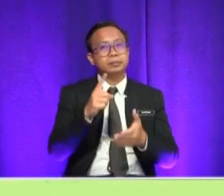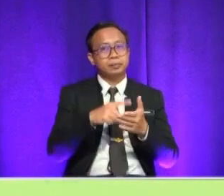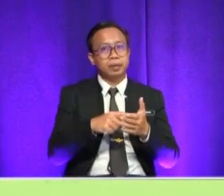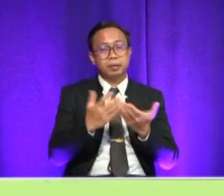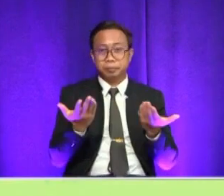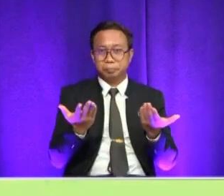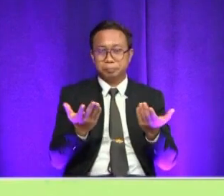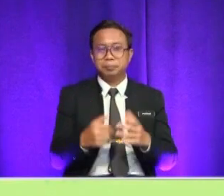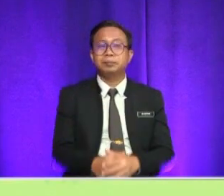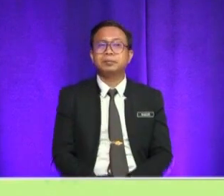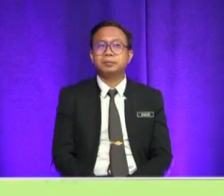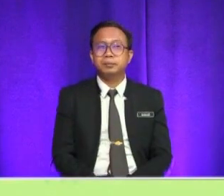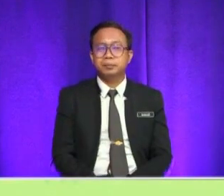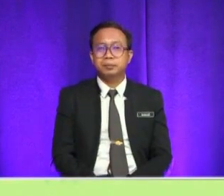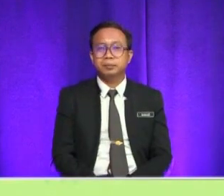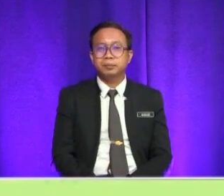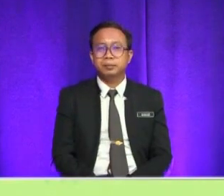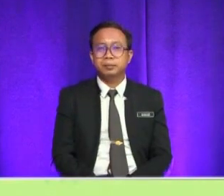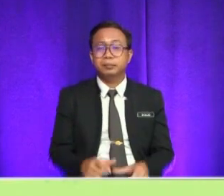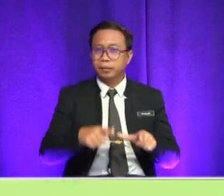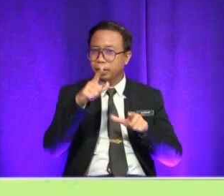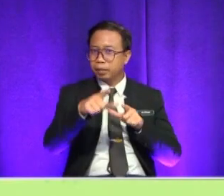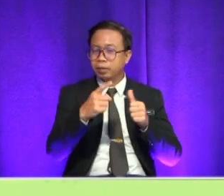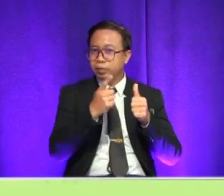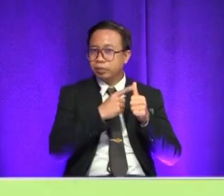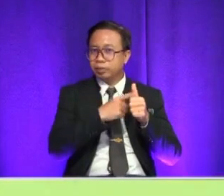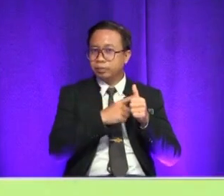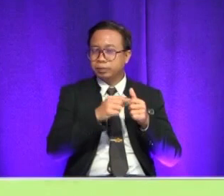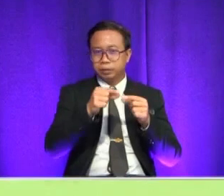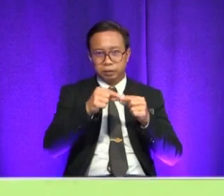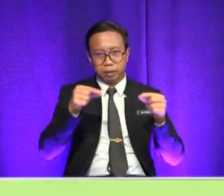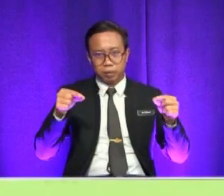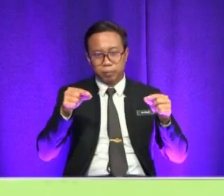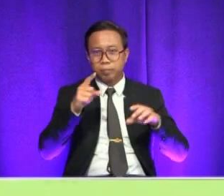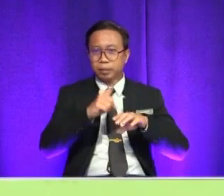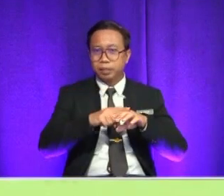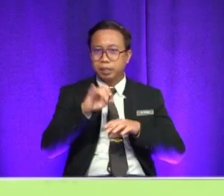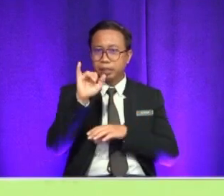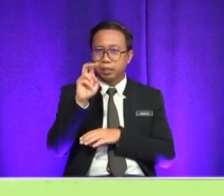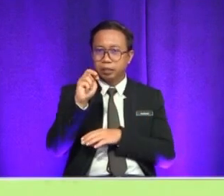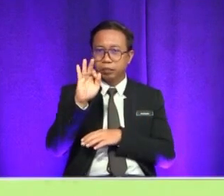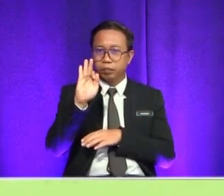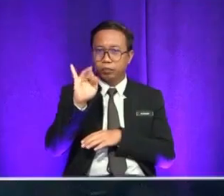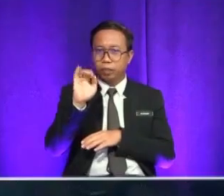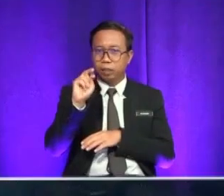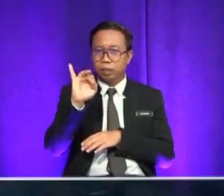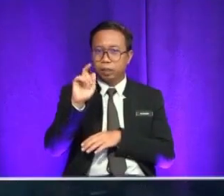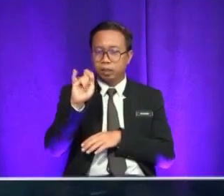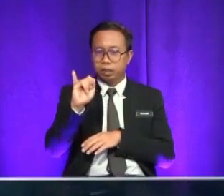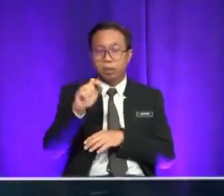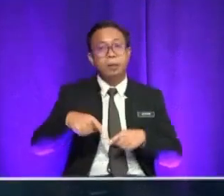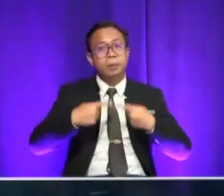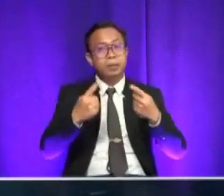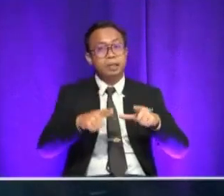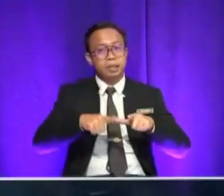kelakar sangat tu. Okey, langkah pertama tadi ingat tau. Jarum penunjuk pada kedudukan infinity. Okey, kita pergi langkah